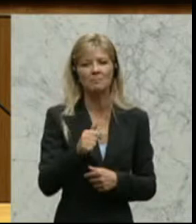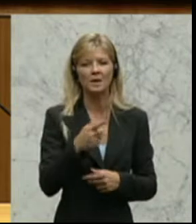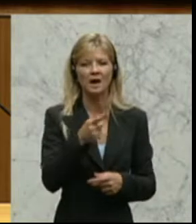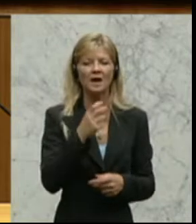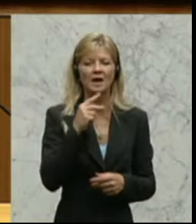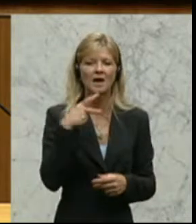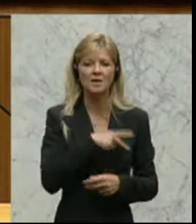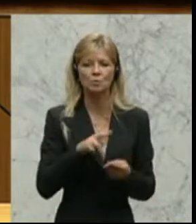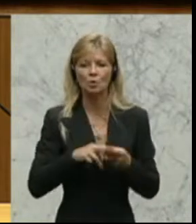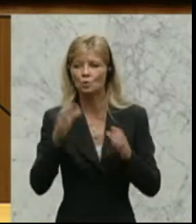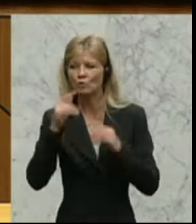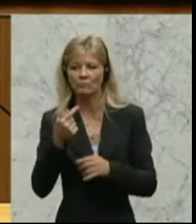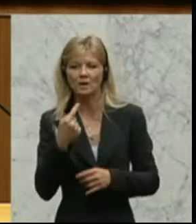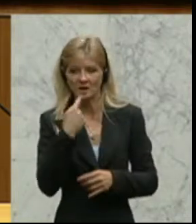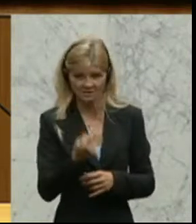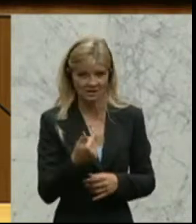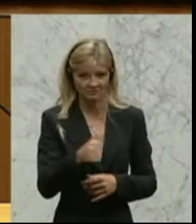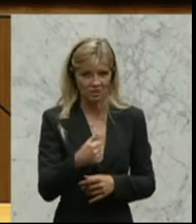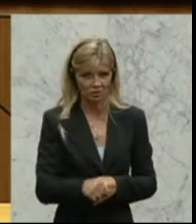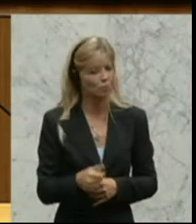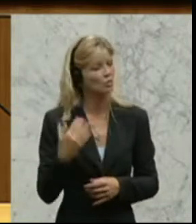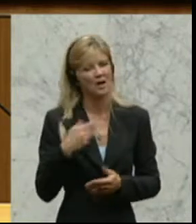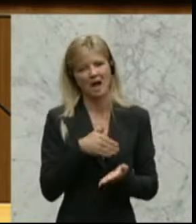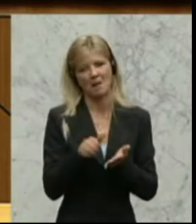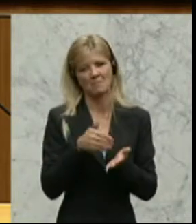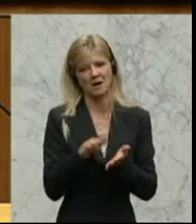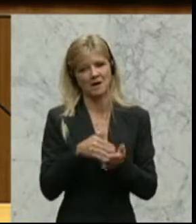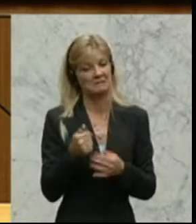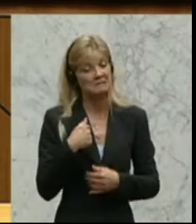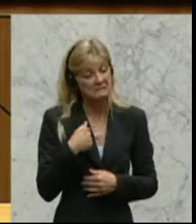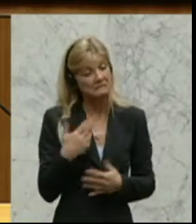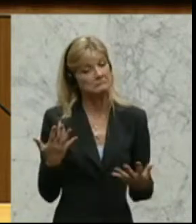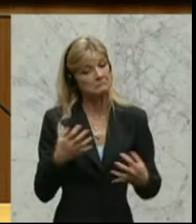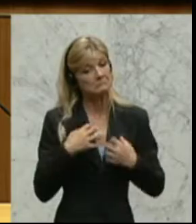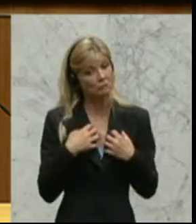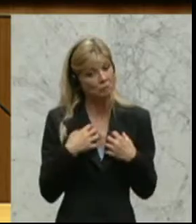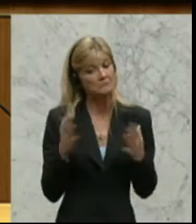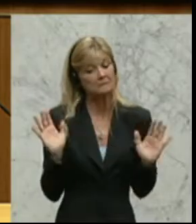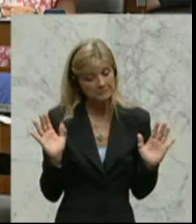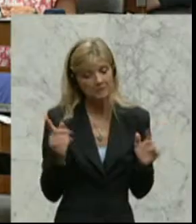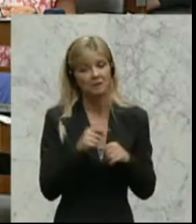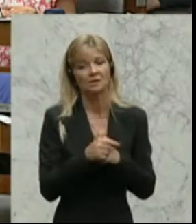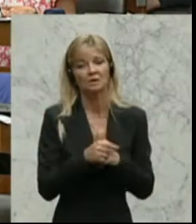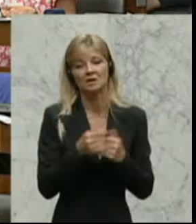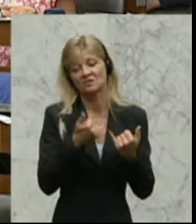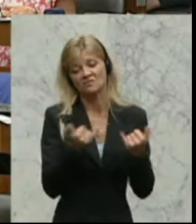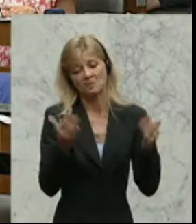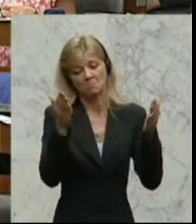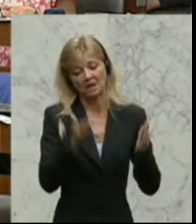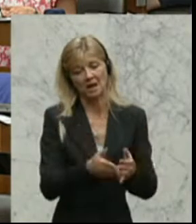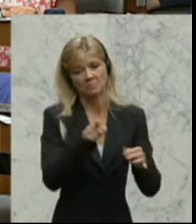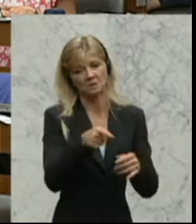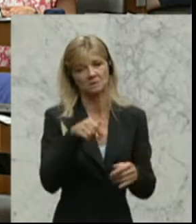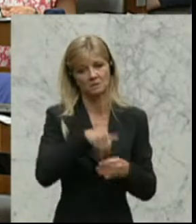erkennen. Also wir befürchten das normale Ergebnis, nämlich Begräbnis im Ausschuss. Das Ziel